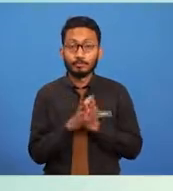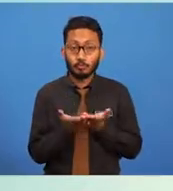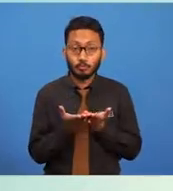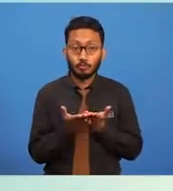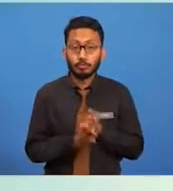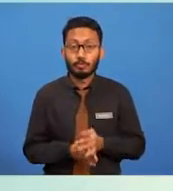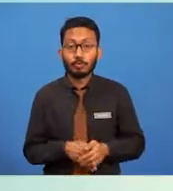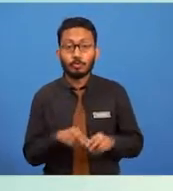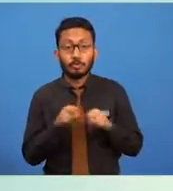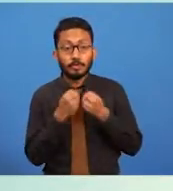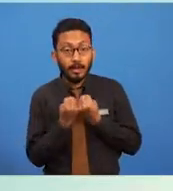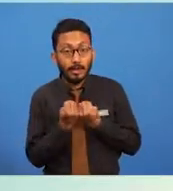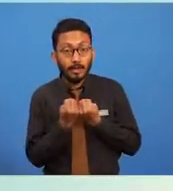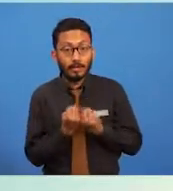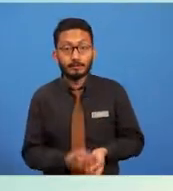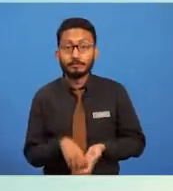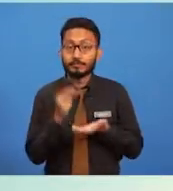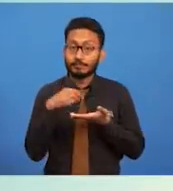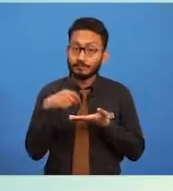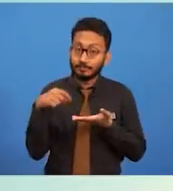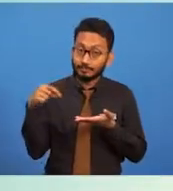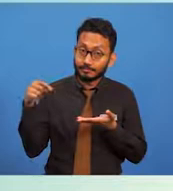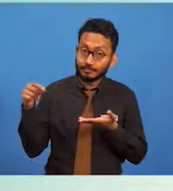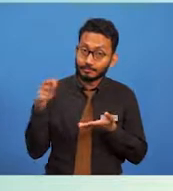lupa catatkan pembelajaran kita hari ini ya.